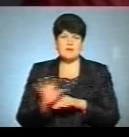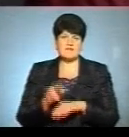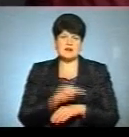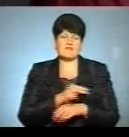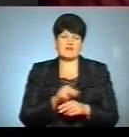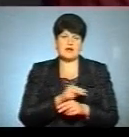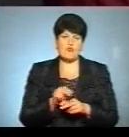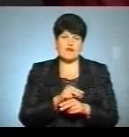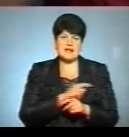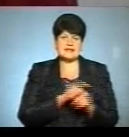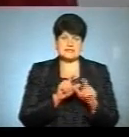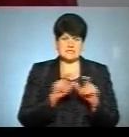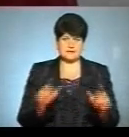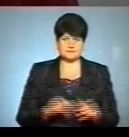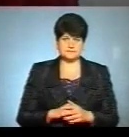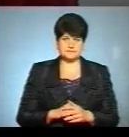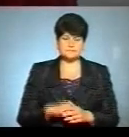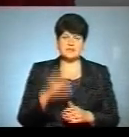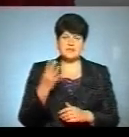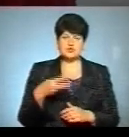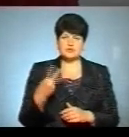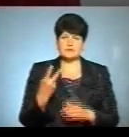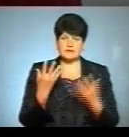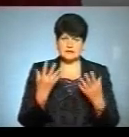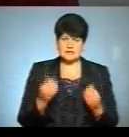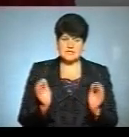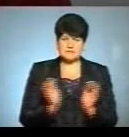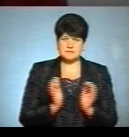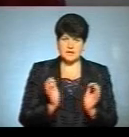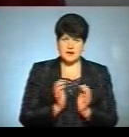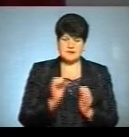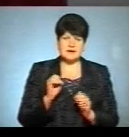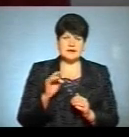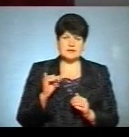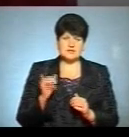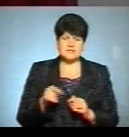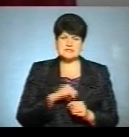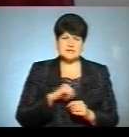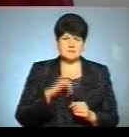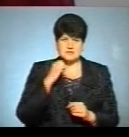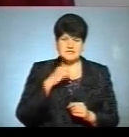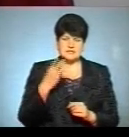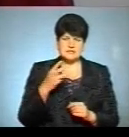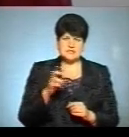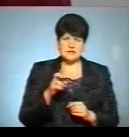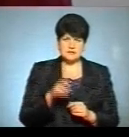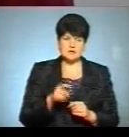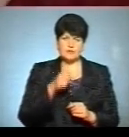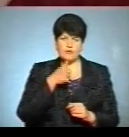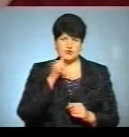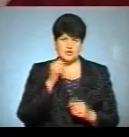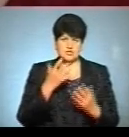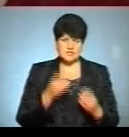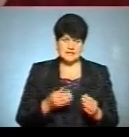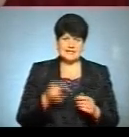каже медсестра Світлана Найда. 42 дня зберігається еритромаса. Ми маємо найстарішу від 30 березня і по вчорашній